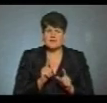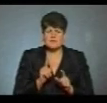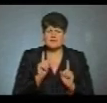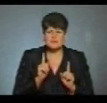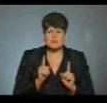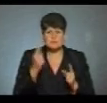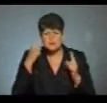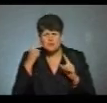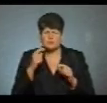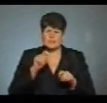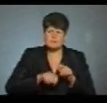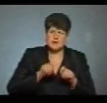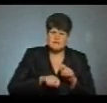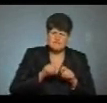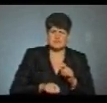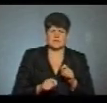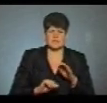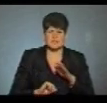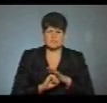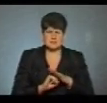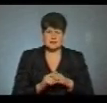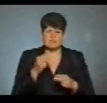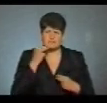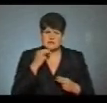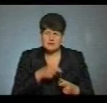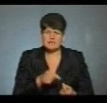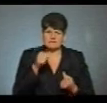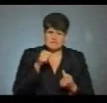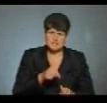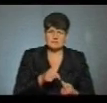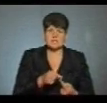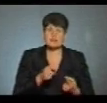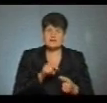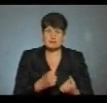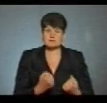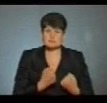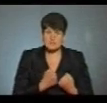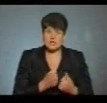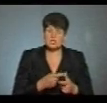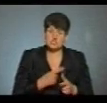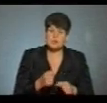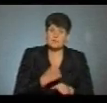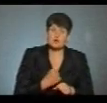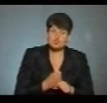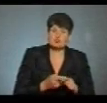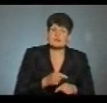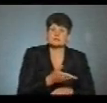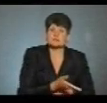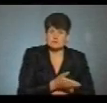а в плані перевірки тої вакцини на підставу її ефективності, а найважливіше – безпеки. І чи працює ця вакцина